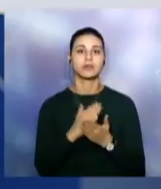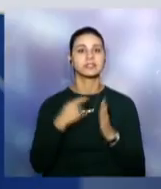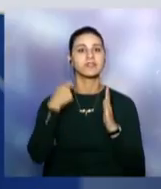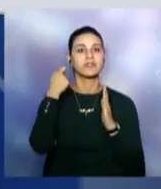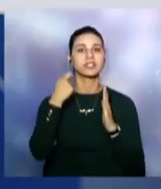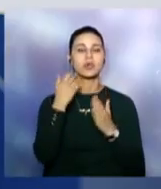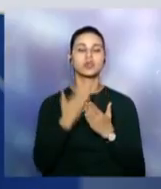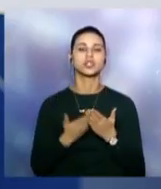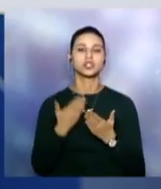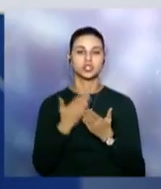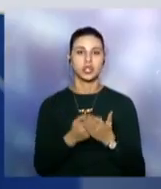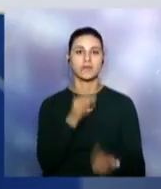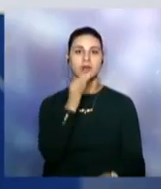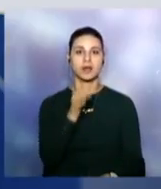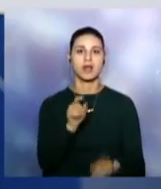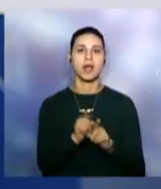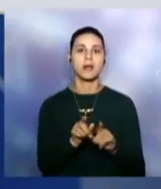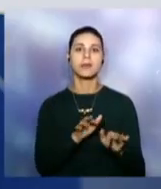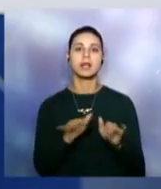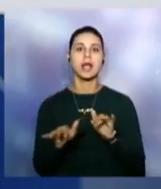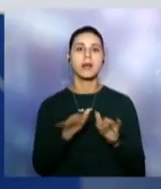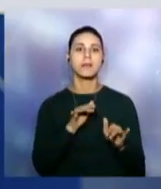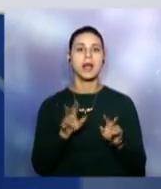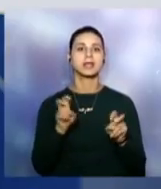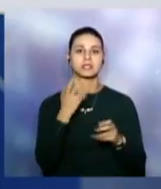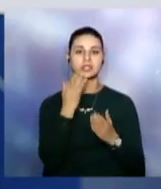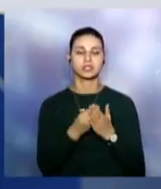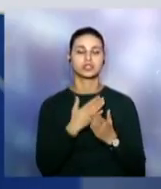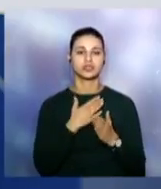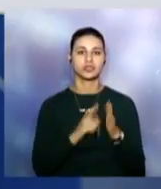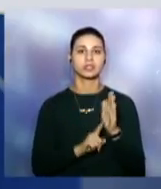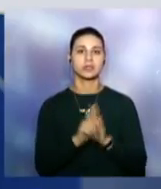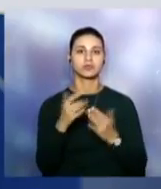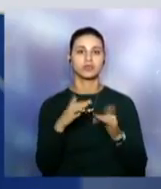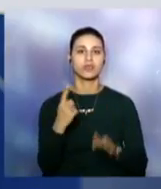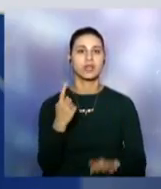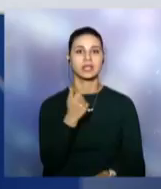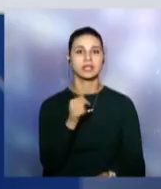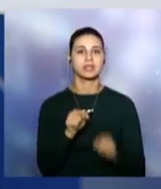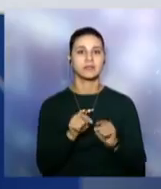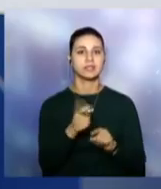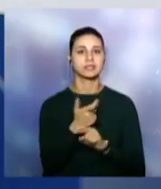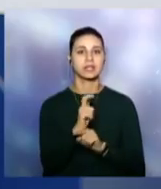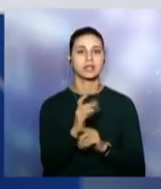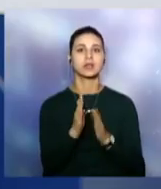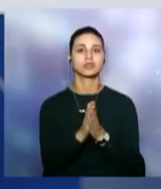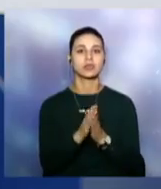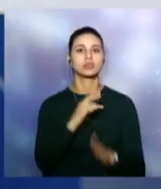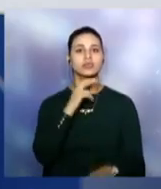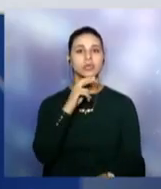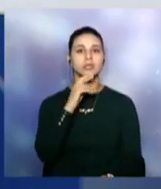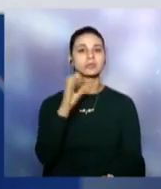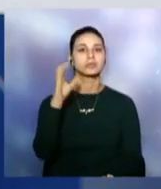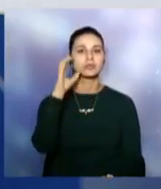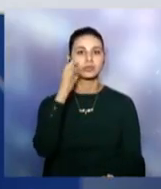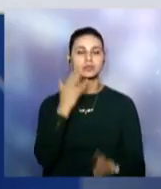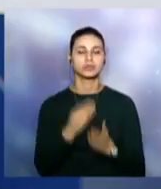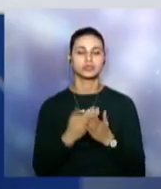რჩევები, რომელიც ერთგვარი კამპანიის სახით ჩვენ დავიწყეთ მიმდინარე კვირაში. ძალიან გთხოვთ, ყურადღებით